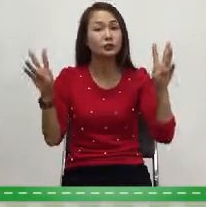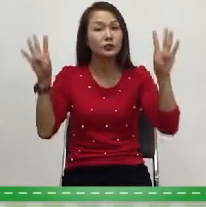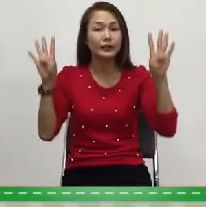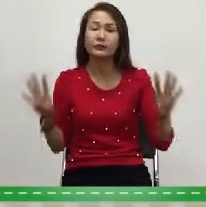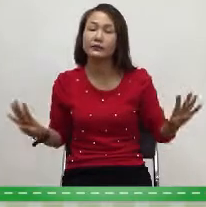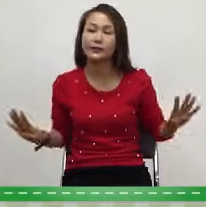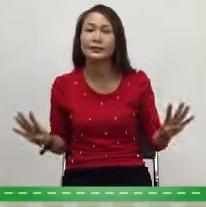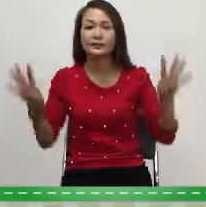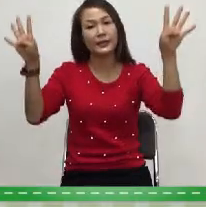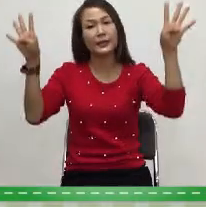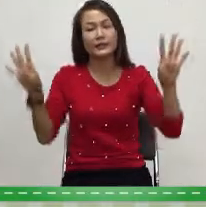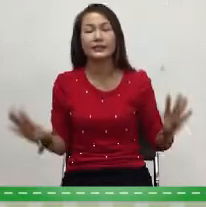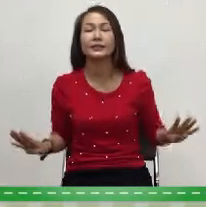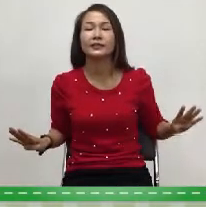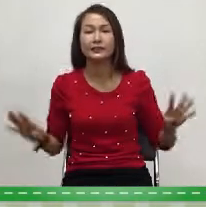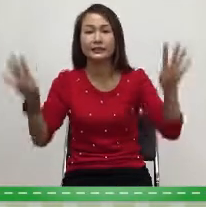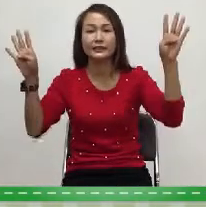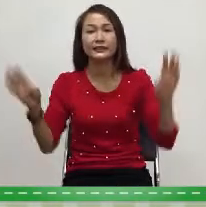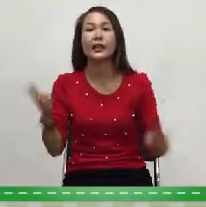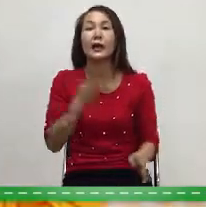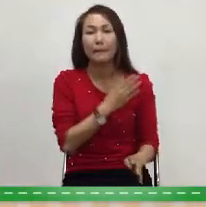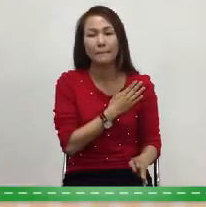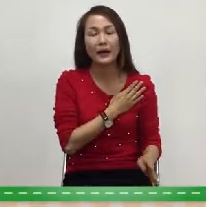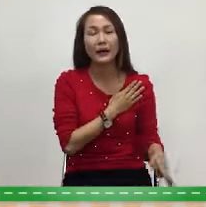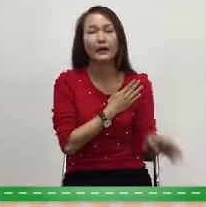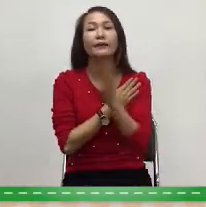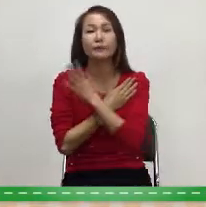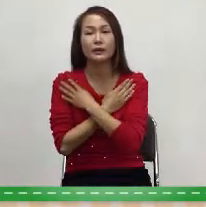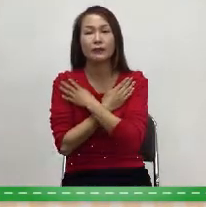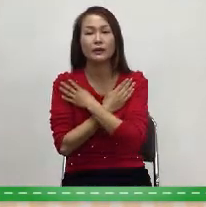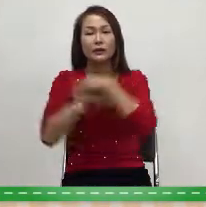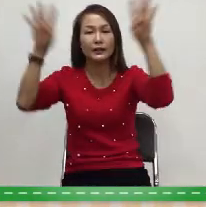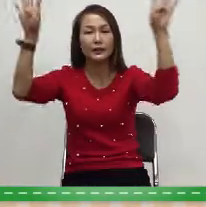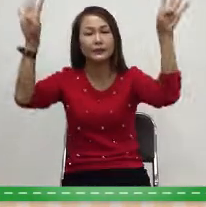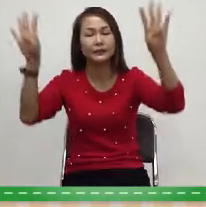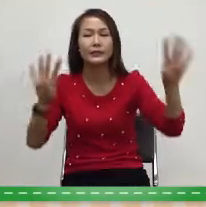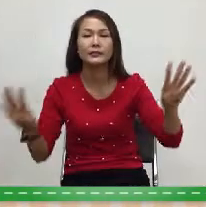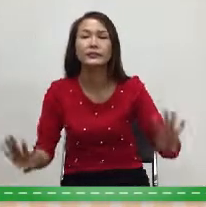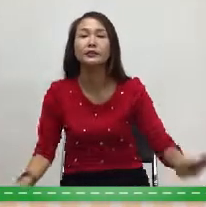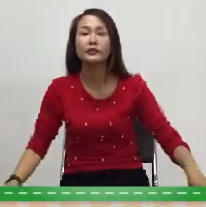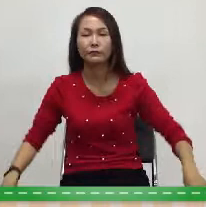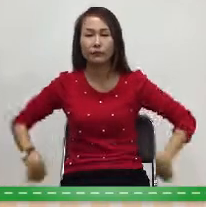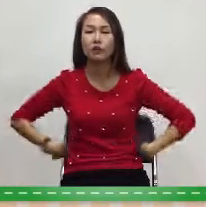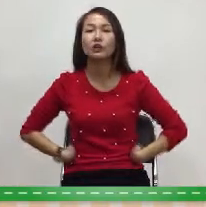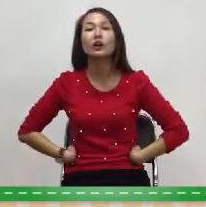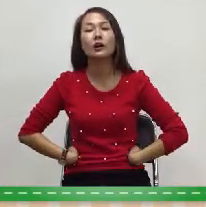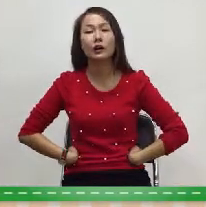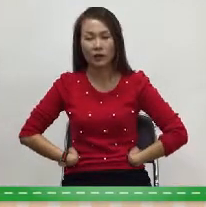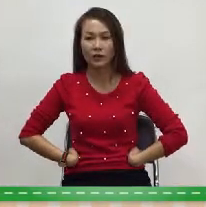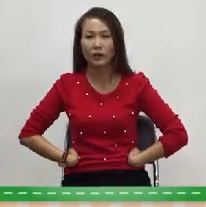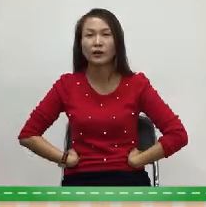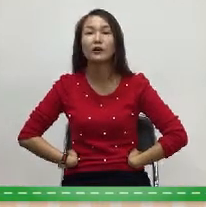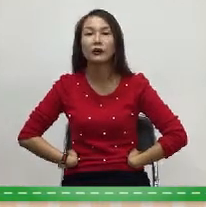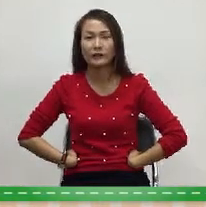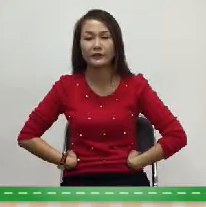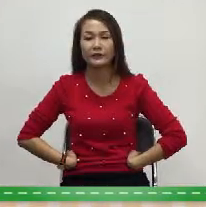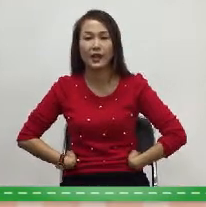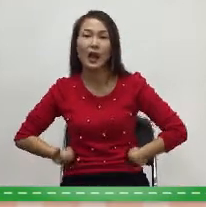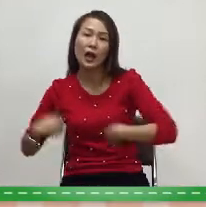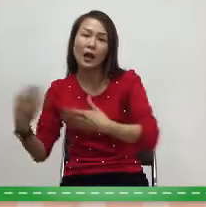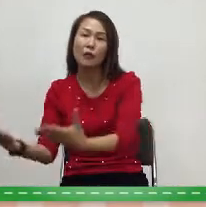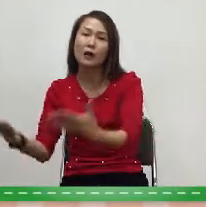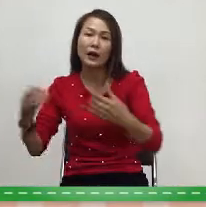무슨 계절을 가장 좋아해? 난 가을이 제일 좋아.